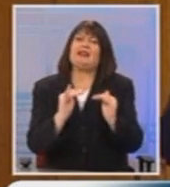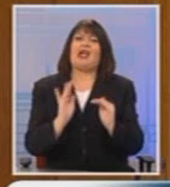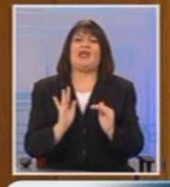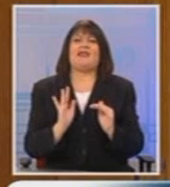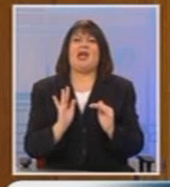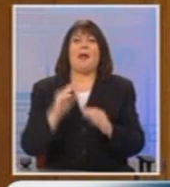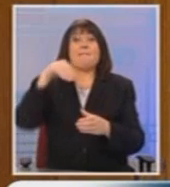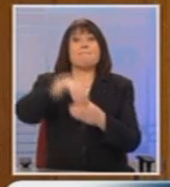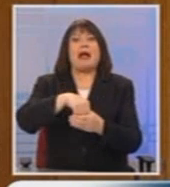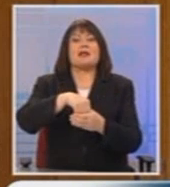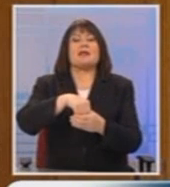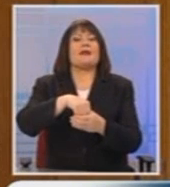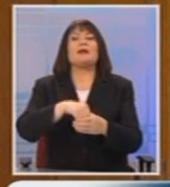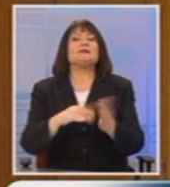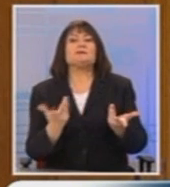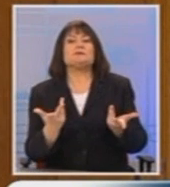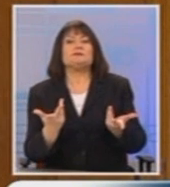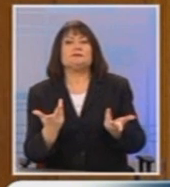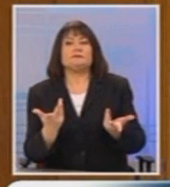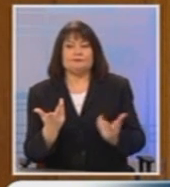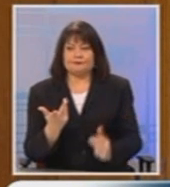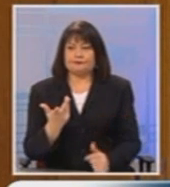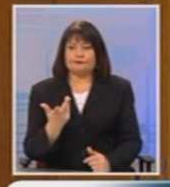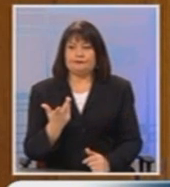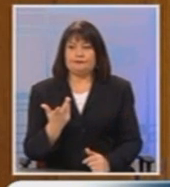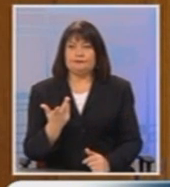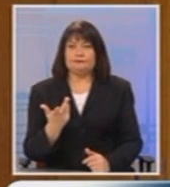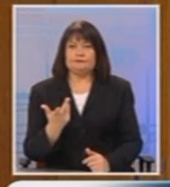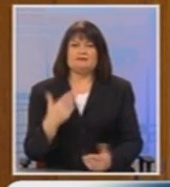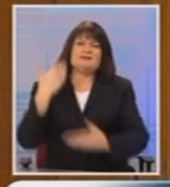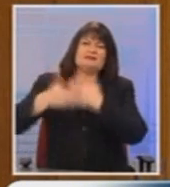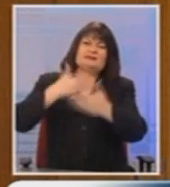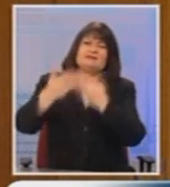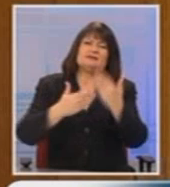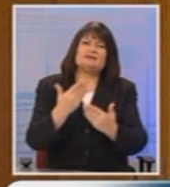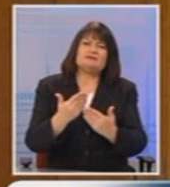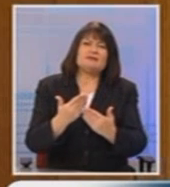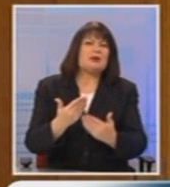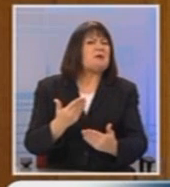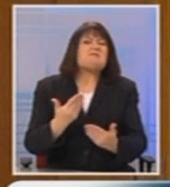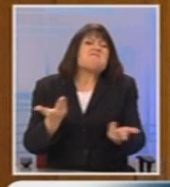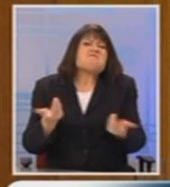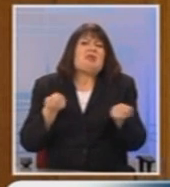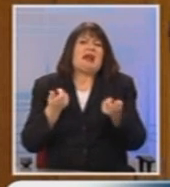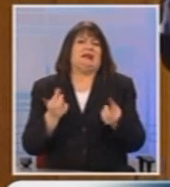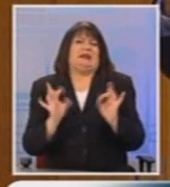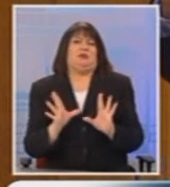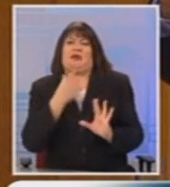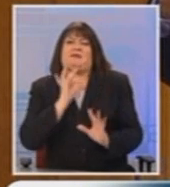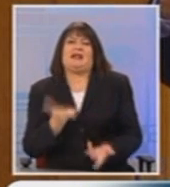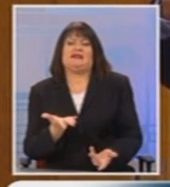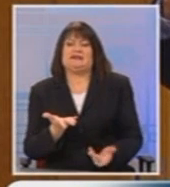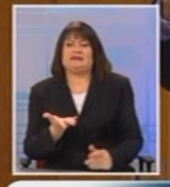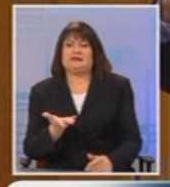η παγίδα της, η παγίδευσή της σε μια χρόνια απουσία ζήτησης, και έτσι